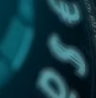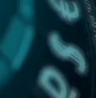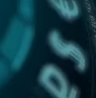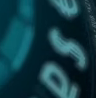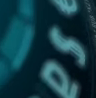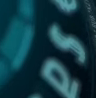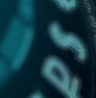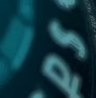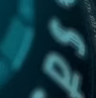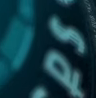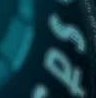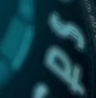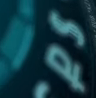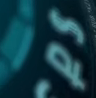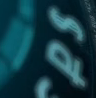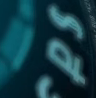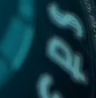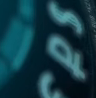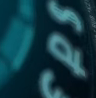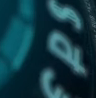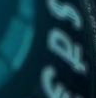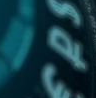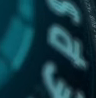Евро 434 теңге 17 тиын.